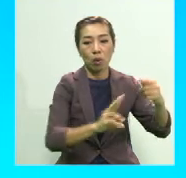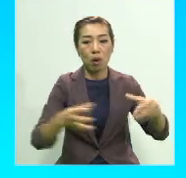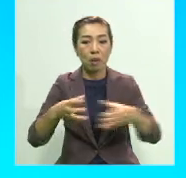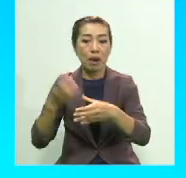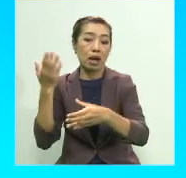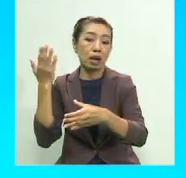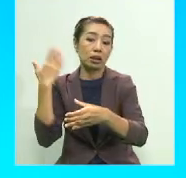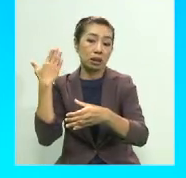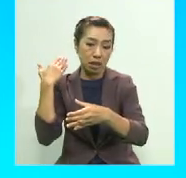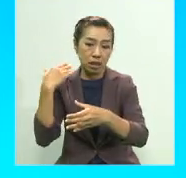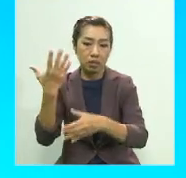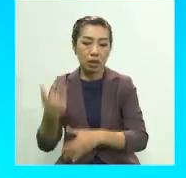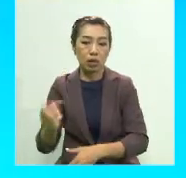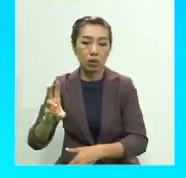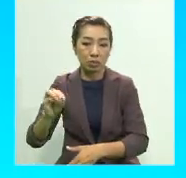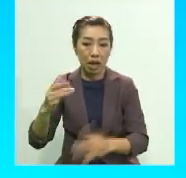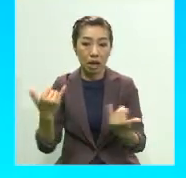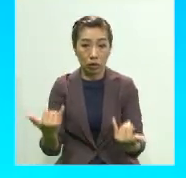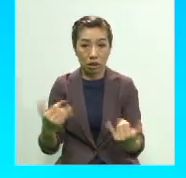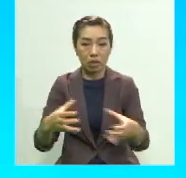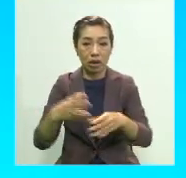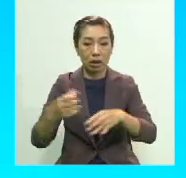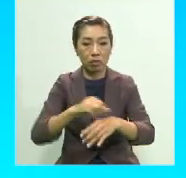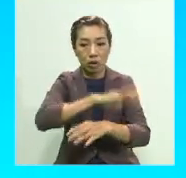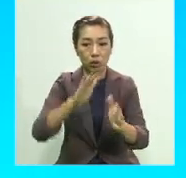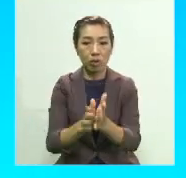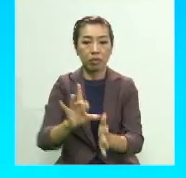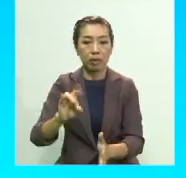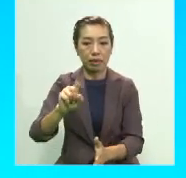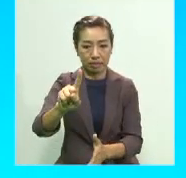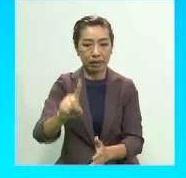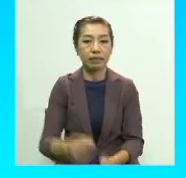หลือ65พรรคนะคะรวมพรรคการเมืองทั้งหมดในตอนนี้81พรรคด้วยกันค่ะ